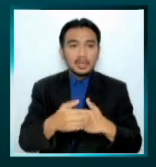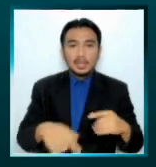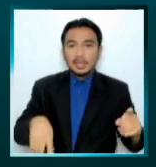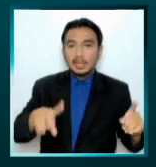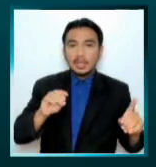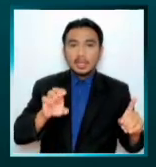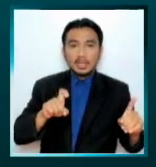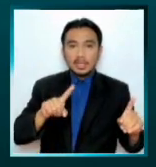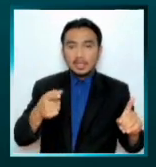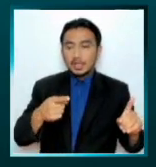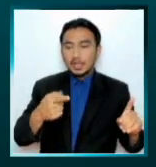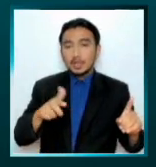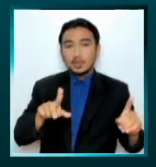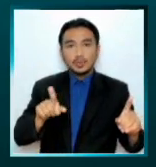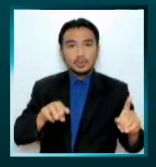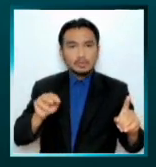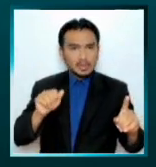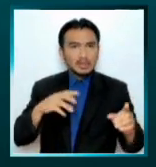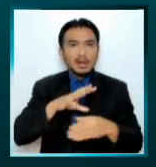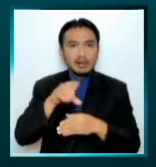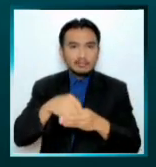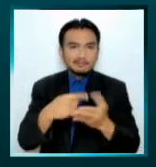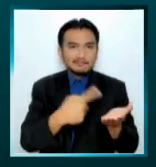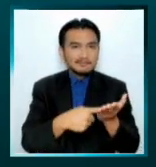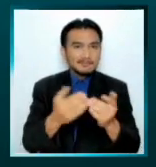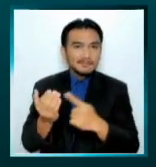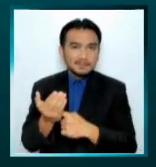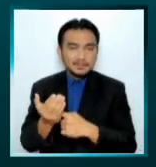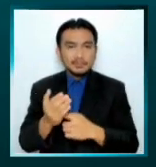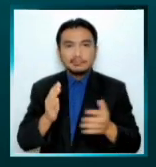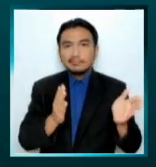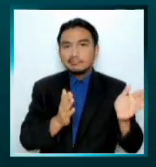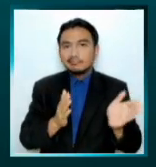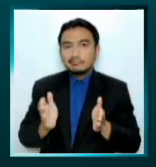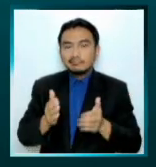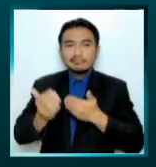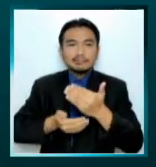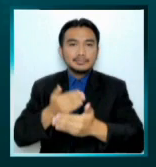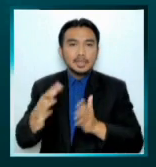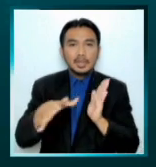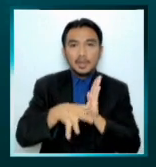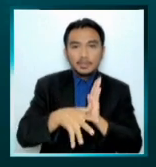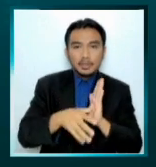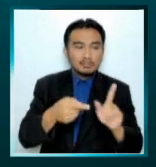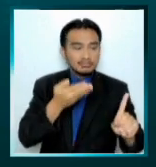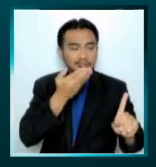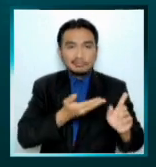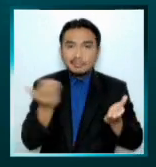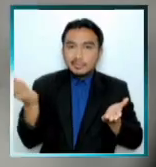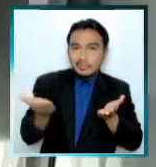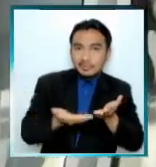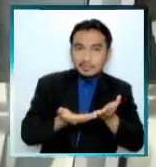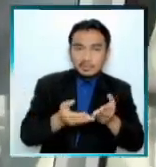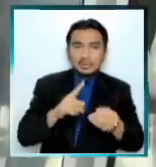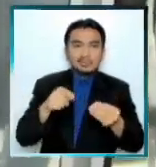sa presidential debate na inoorganisa ng COMELEC para ipakilala ang kanyang sarili at plataporma.